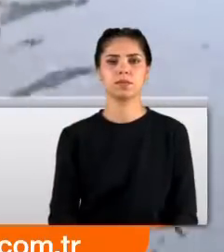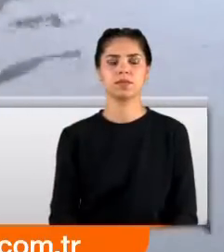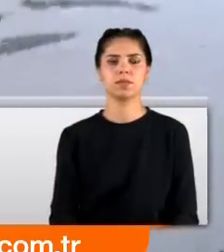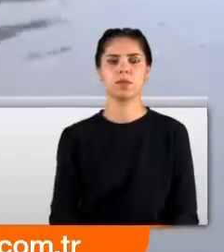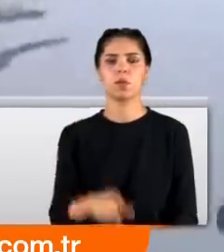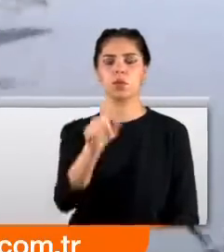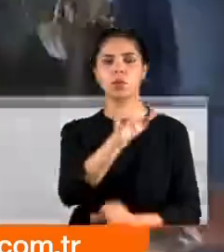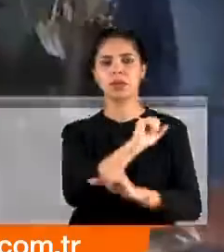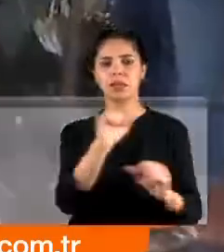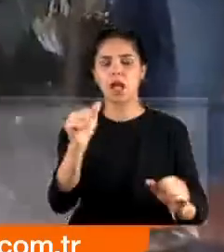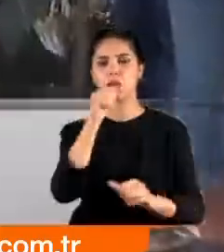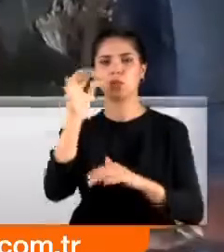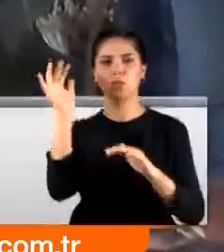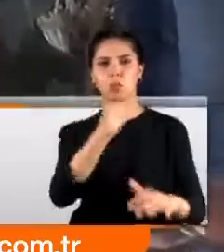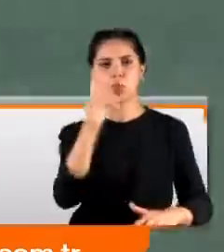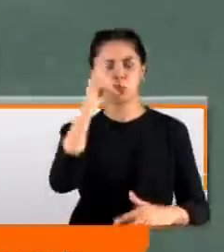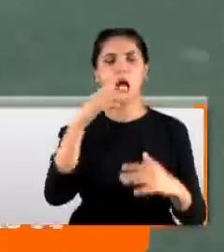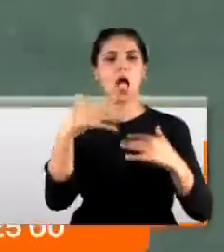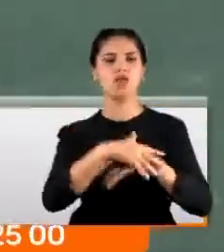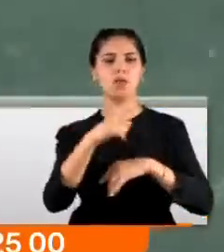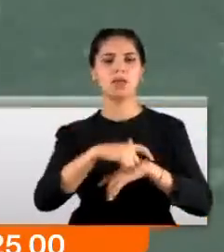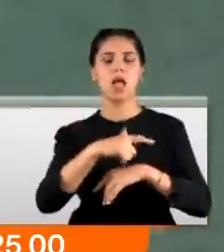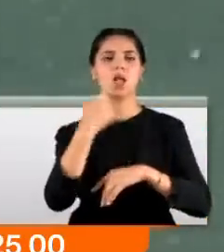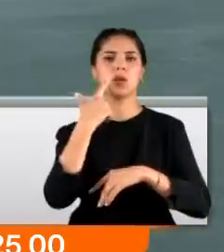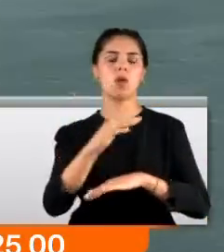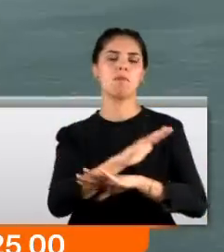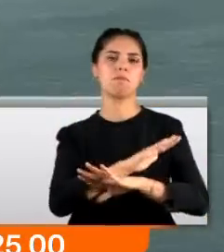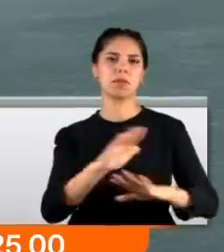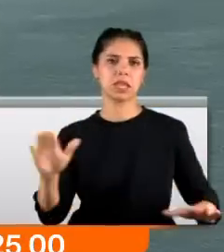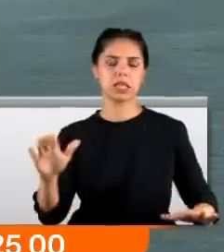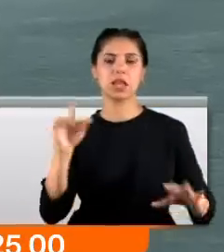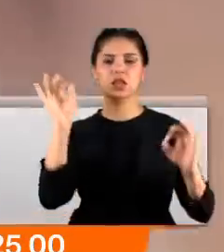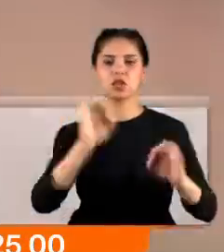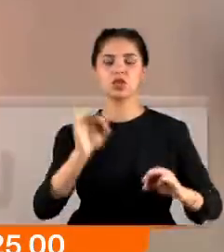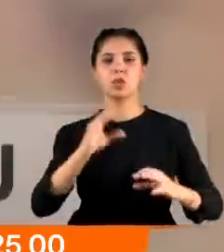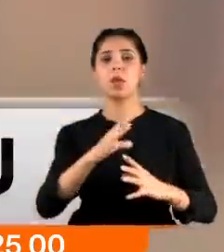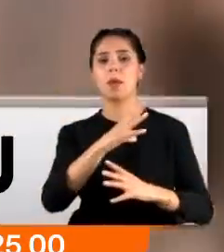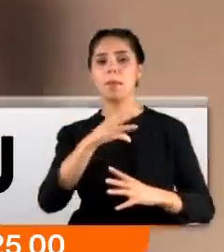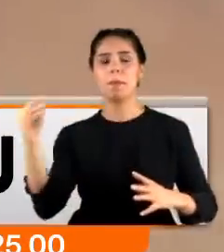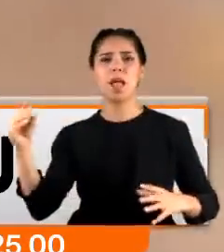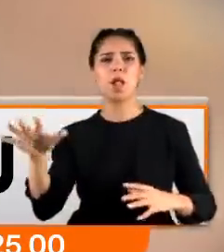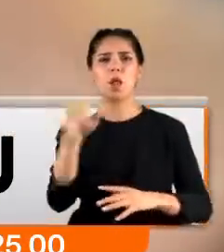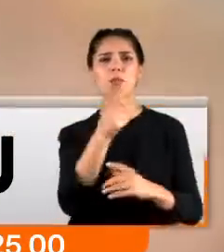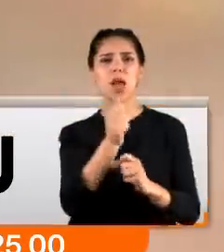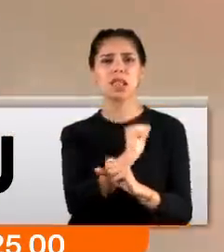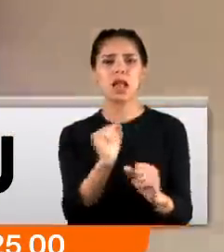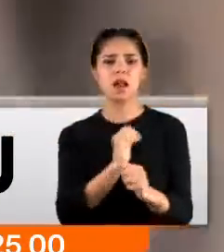Şehre kabus gibi çöken sağanak yağış akşam saatlerine doğru etkisini yitirdi. Geriye ise milyonlarca liralık zarar